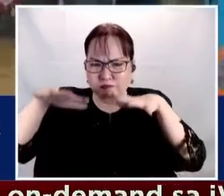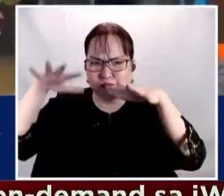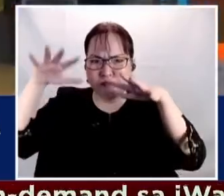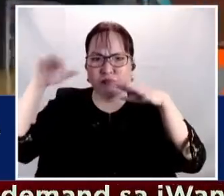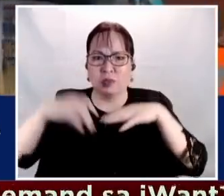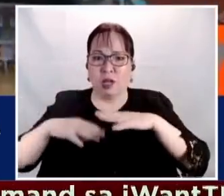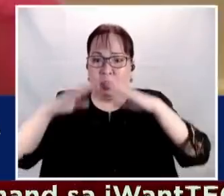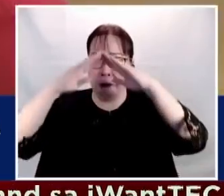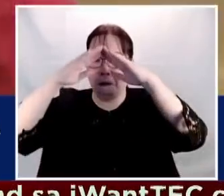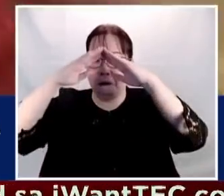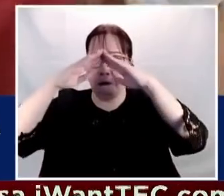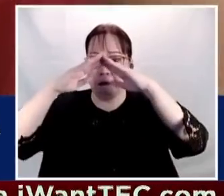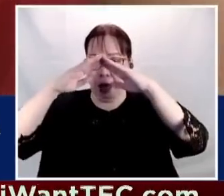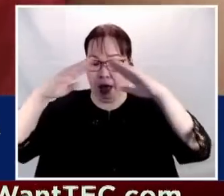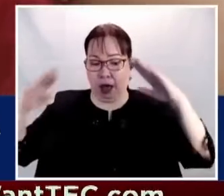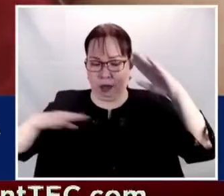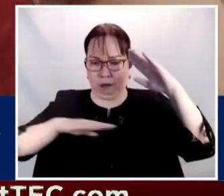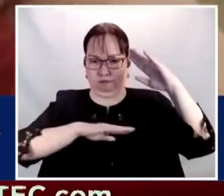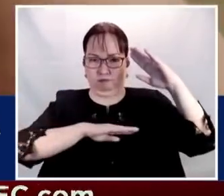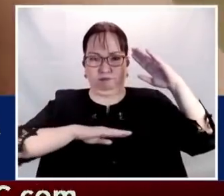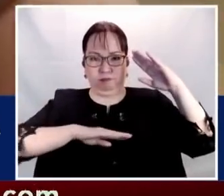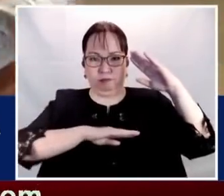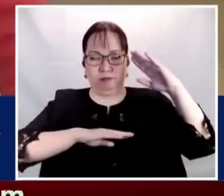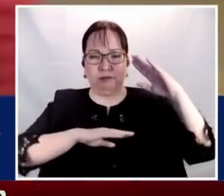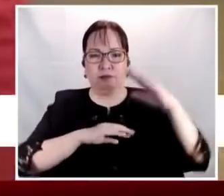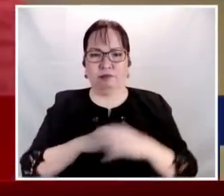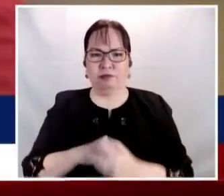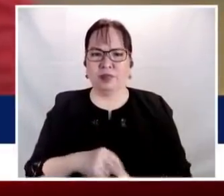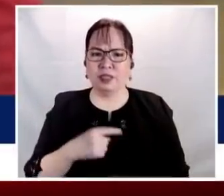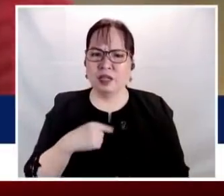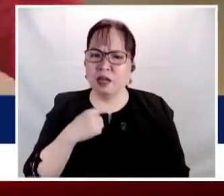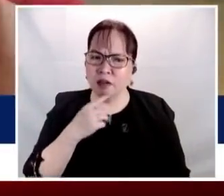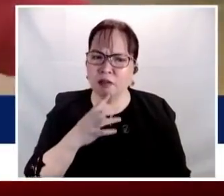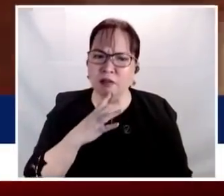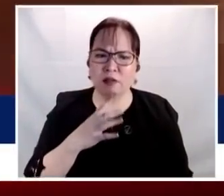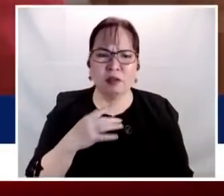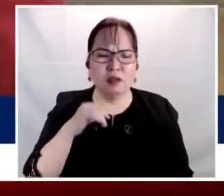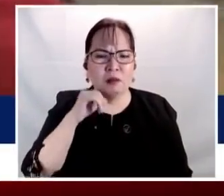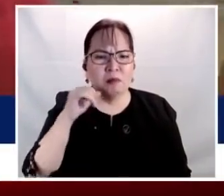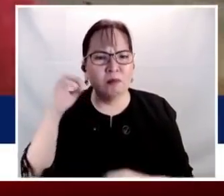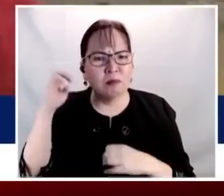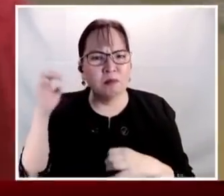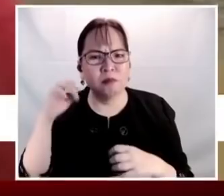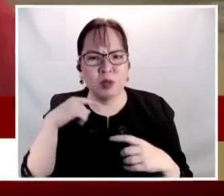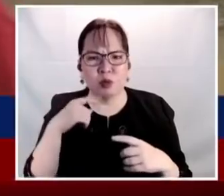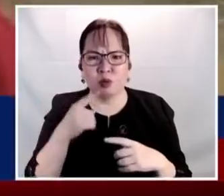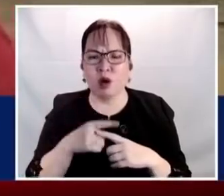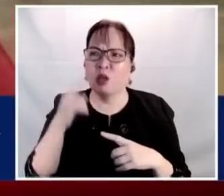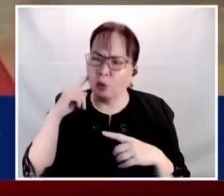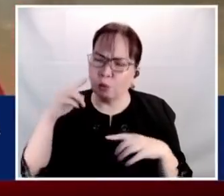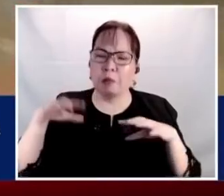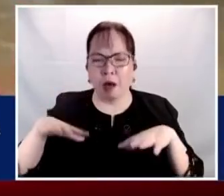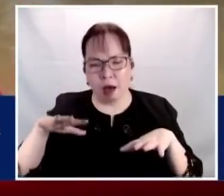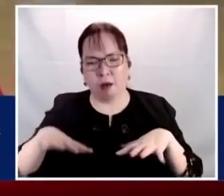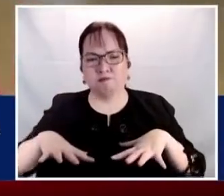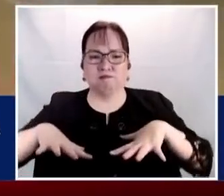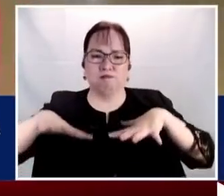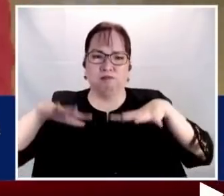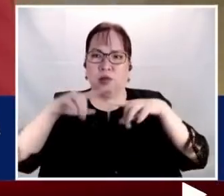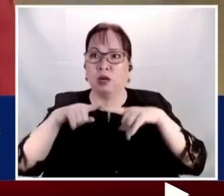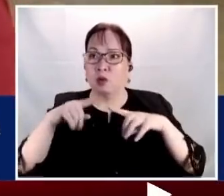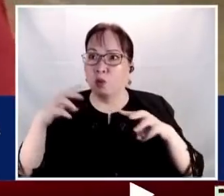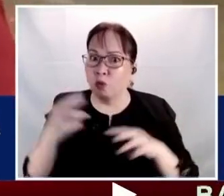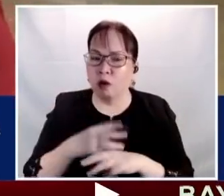pa hanggang dibdib. Alam namin na may bagyo pero di namin alam yung extent ng ano.